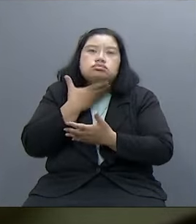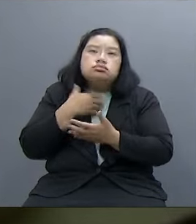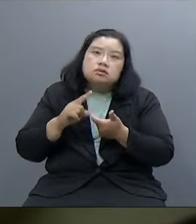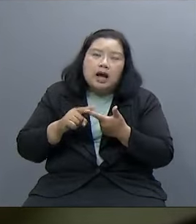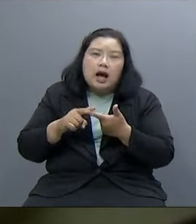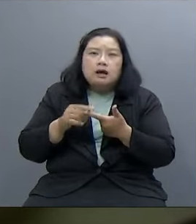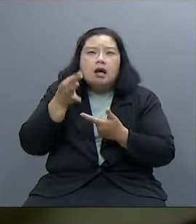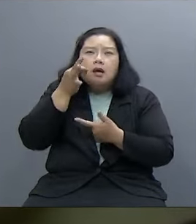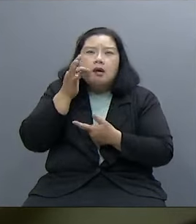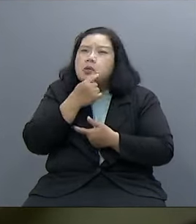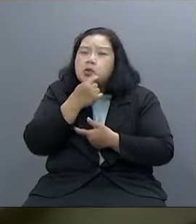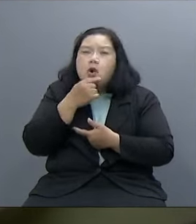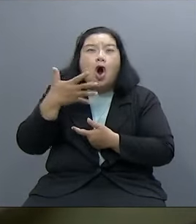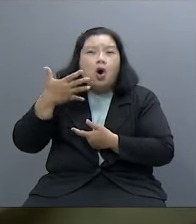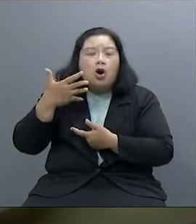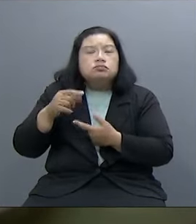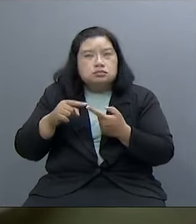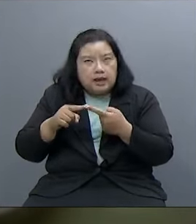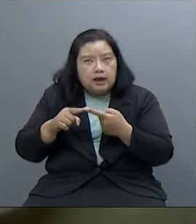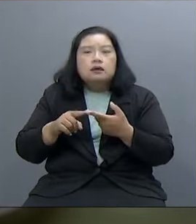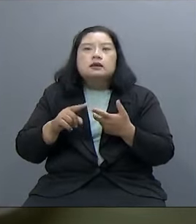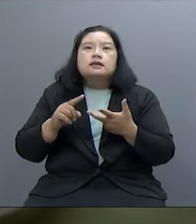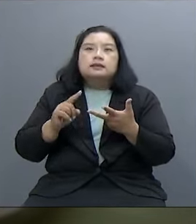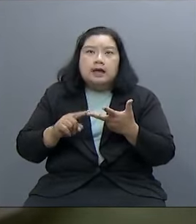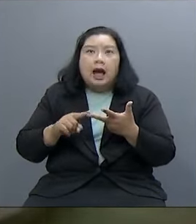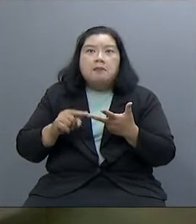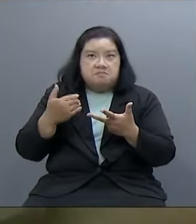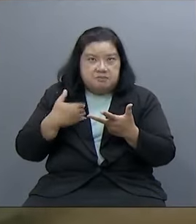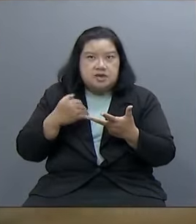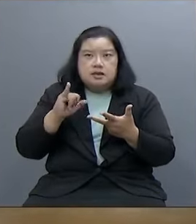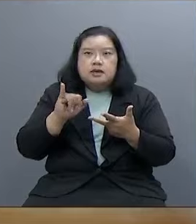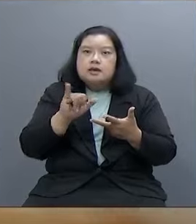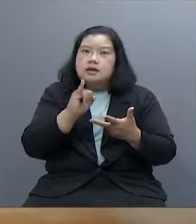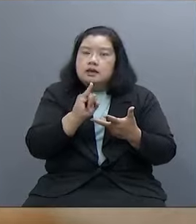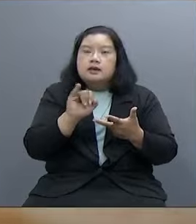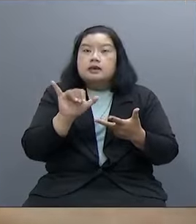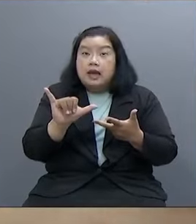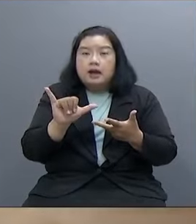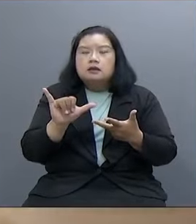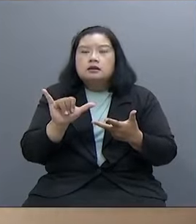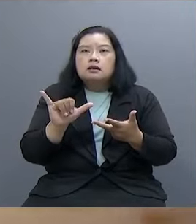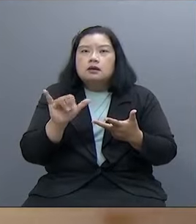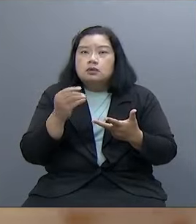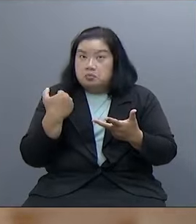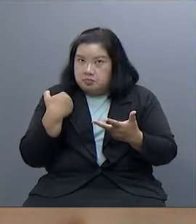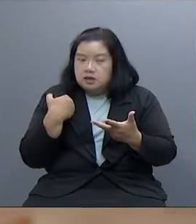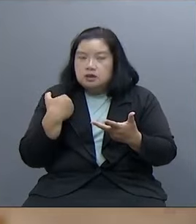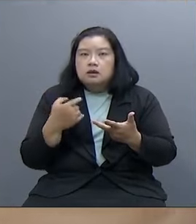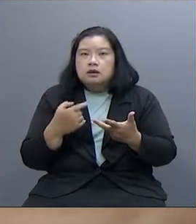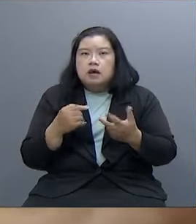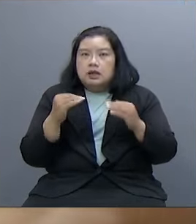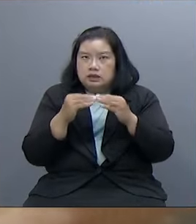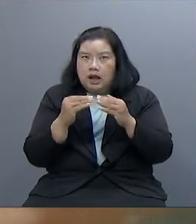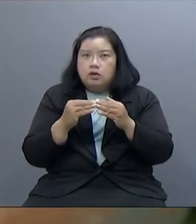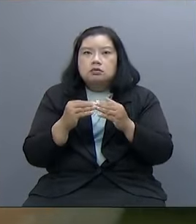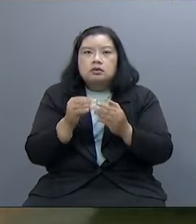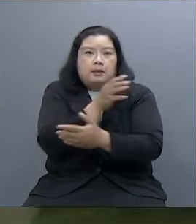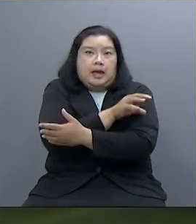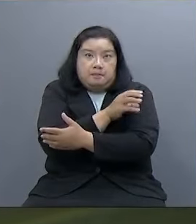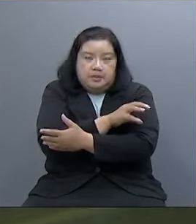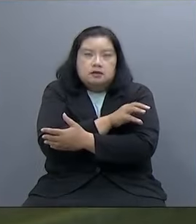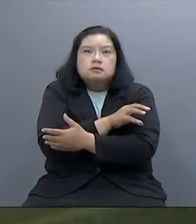ในส่วนเรื่องสารอาหารนะคะรากบัวอุดมไปด้วยใยอาหารค่ะรากบัว1ขีดนะคะจะมีใยอาหารเท่ากับแอปเปิ้ล2ผลหรือประม